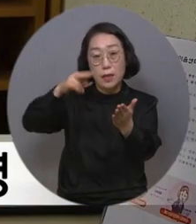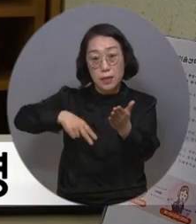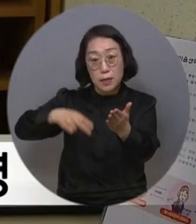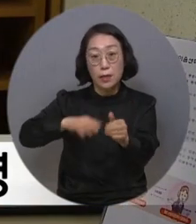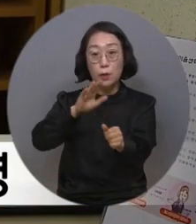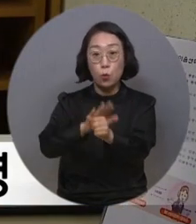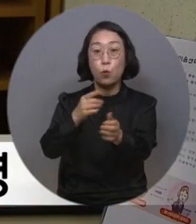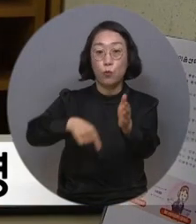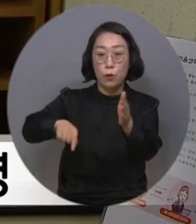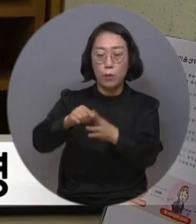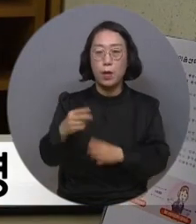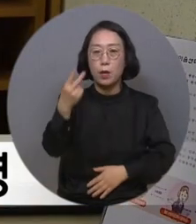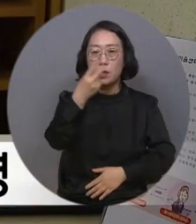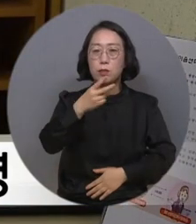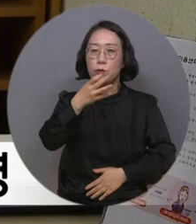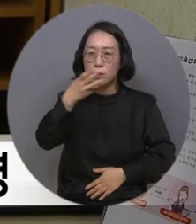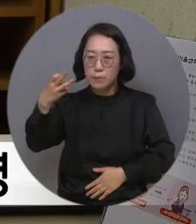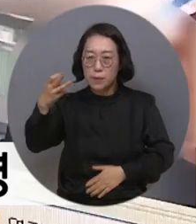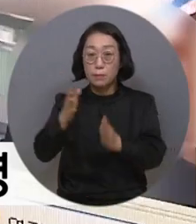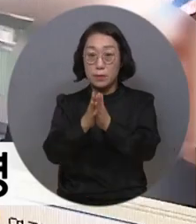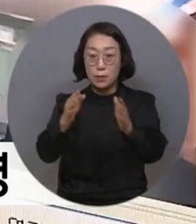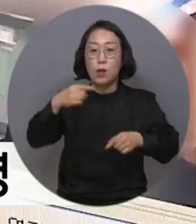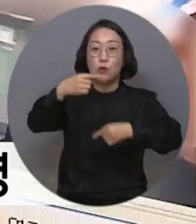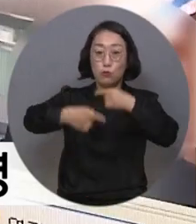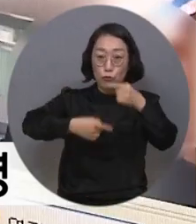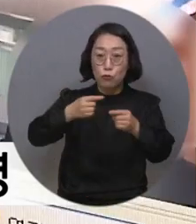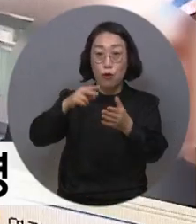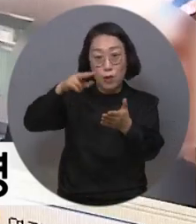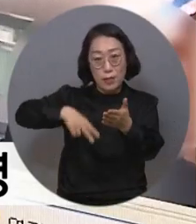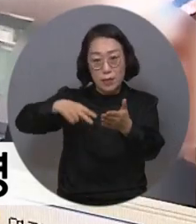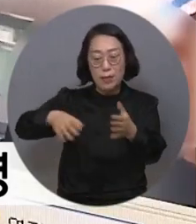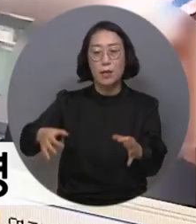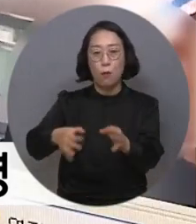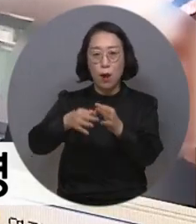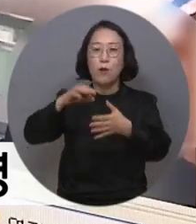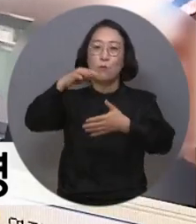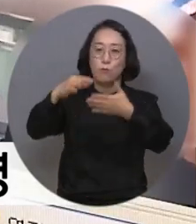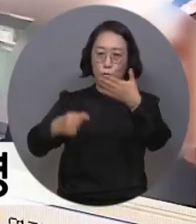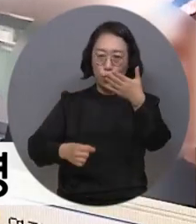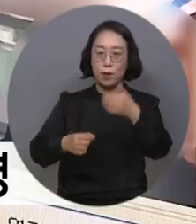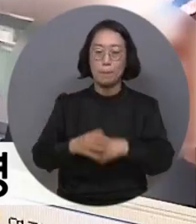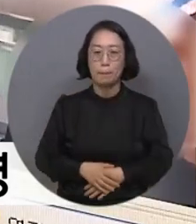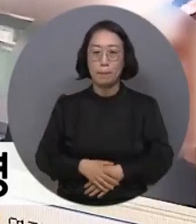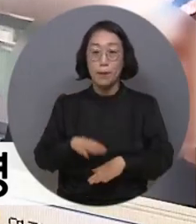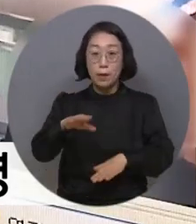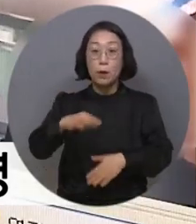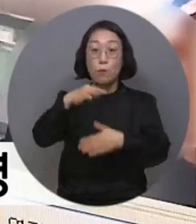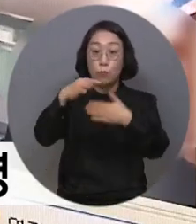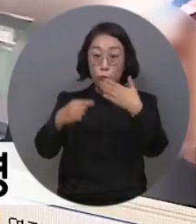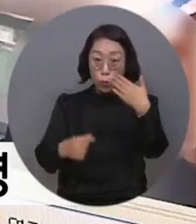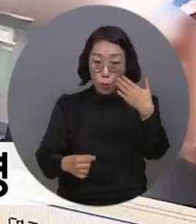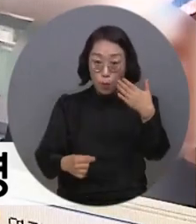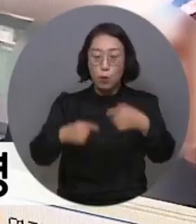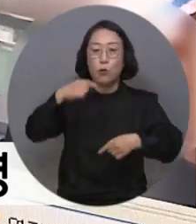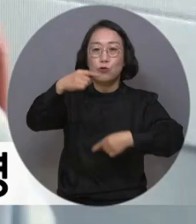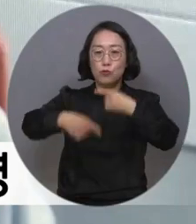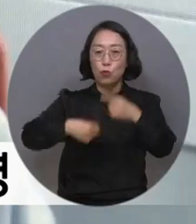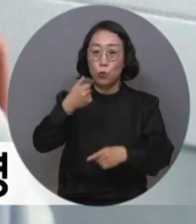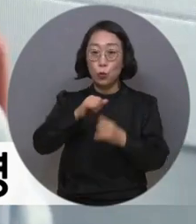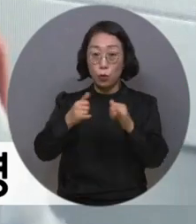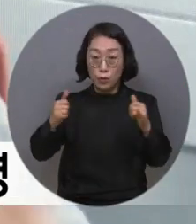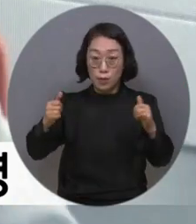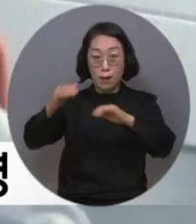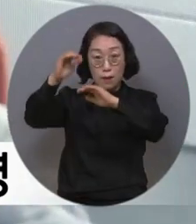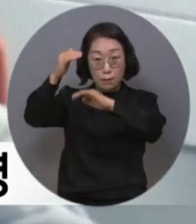위해 지난 2013년 시작된 수어 독서 프로그램입니다 특히 이번 프로그램에서는 수호통역사가